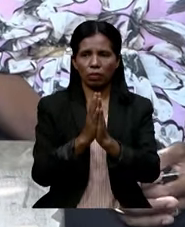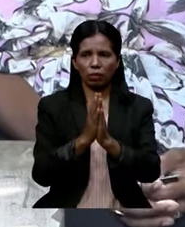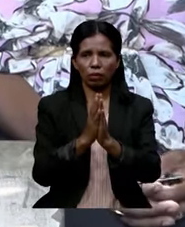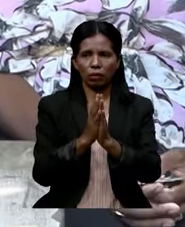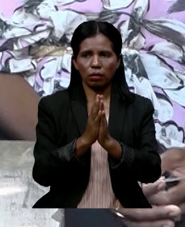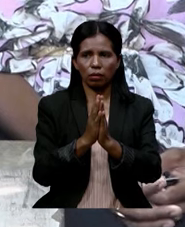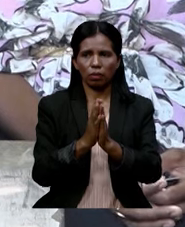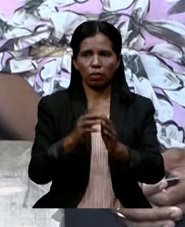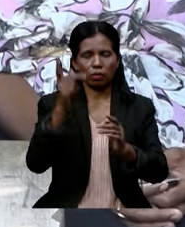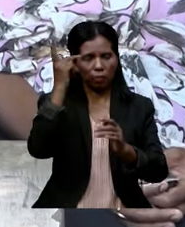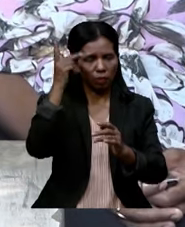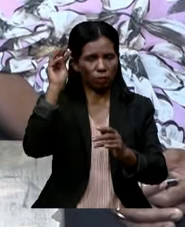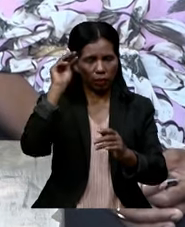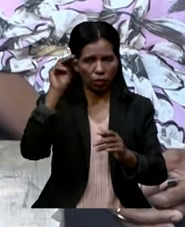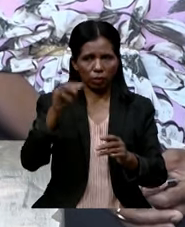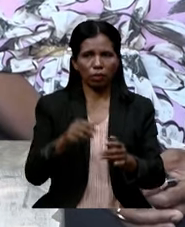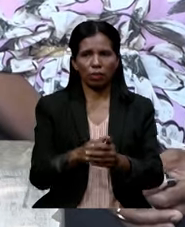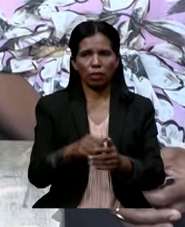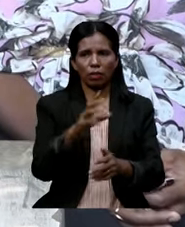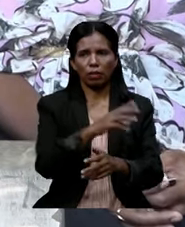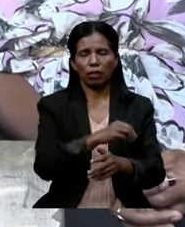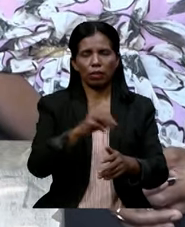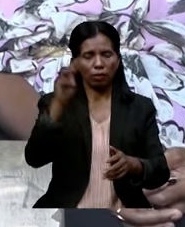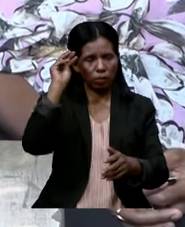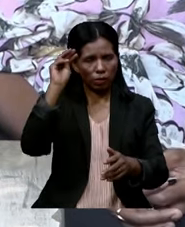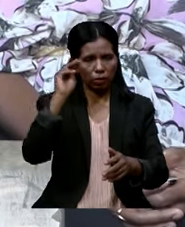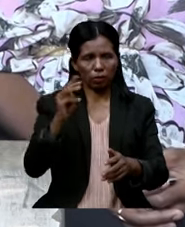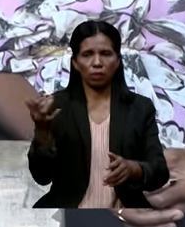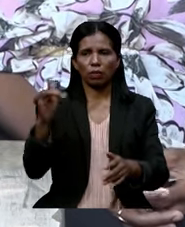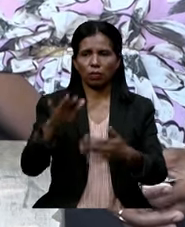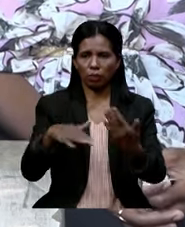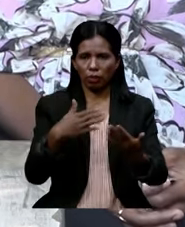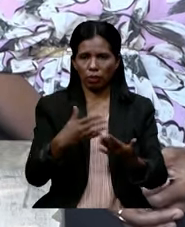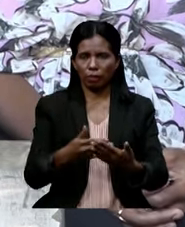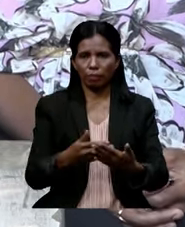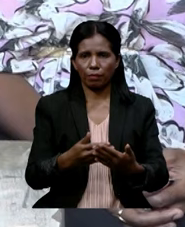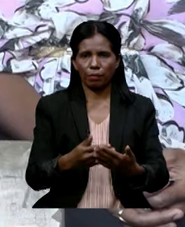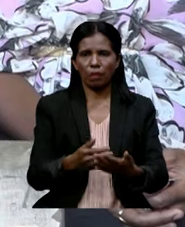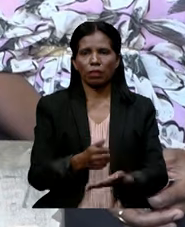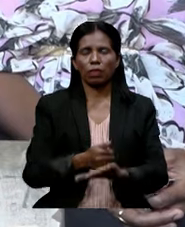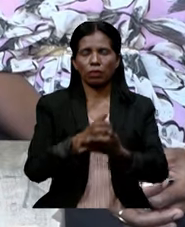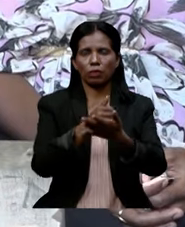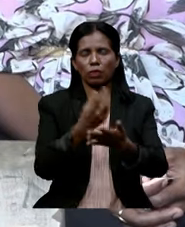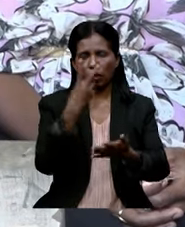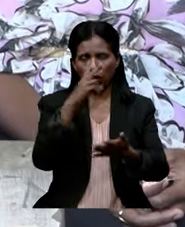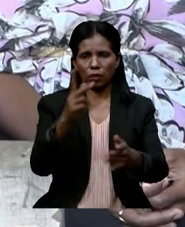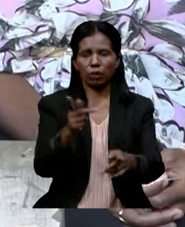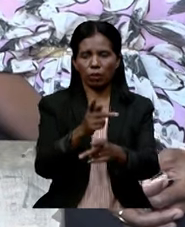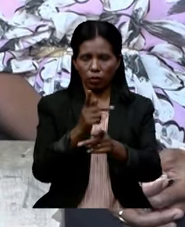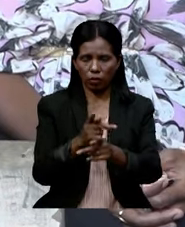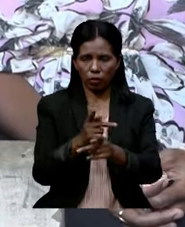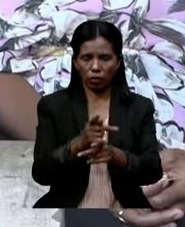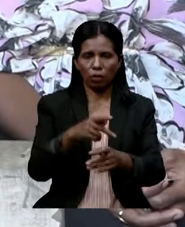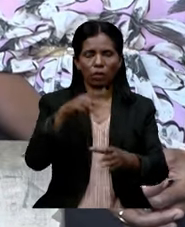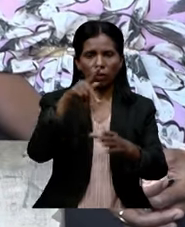ami husu ba primeru ministru no ministru relevante sira atu azuda hare di dia